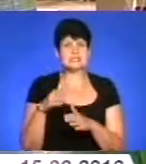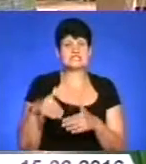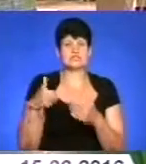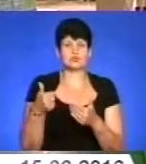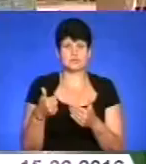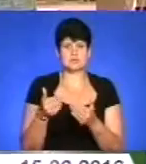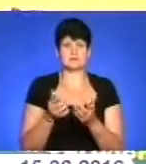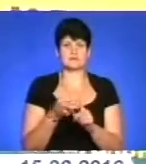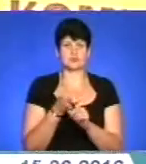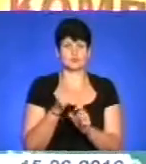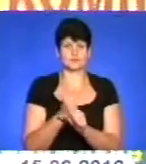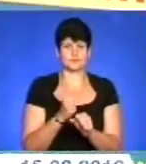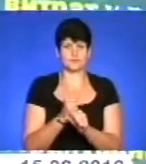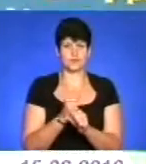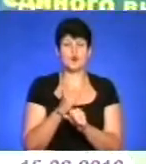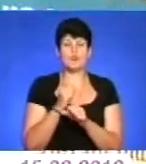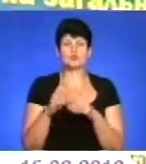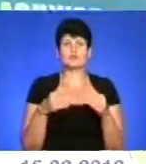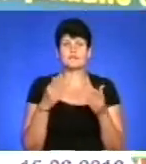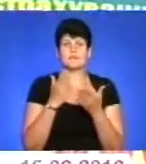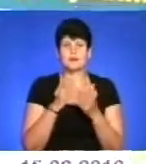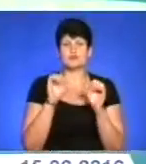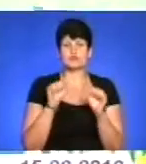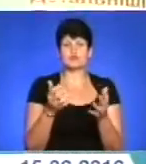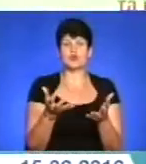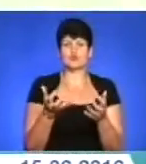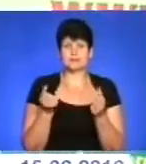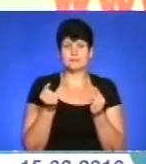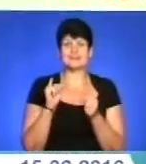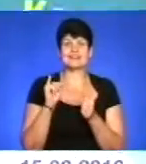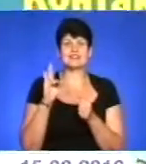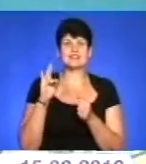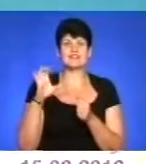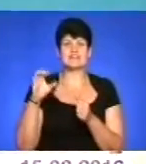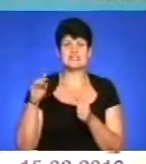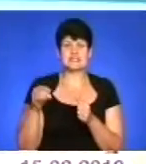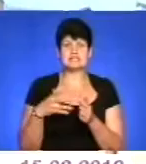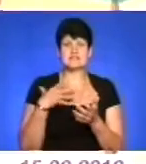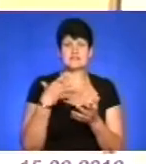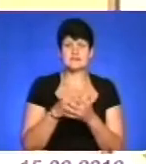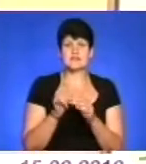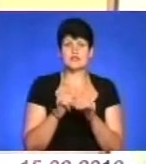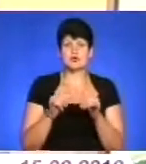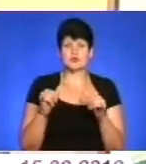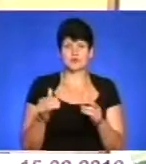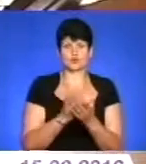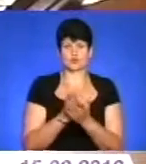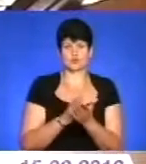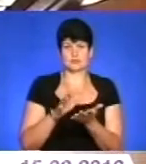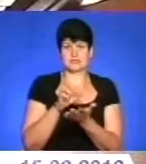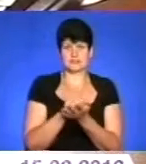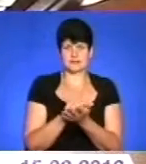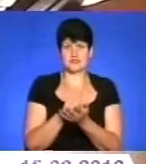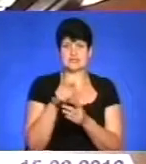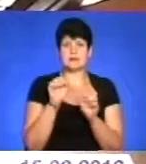на рахунок роботи. Роботодавці мають можливість отримати певні інвестиції у свій розвиток від служби зайнятості. З